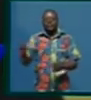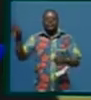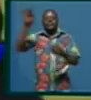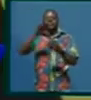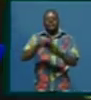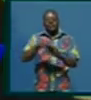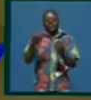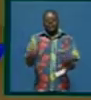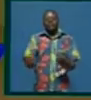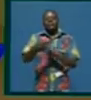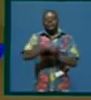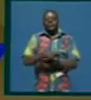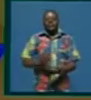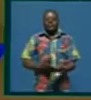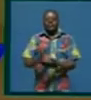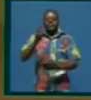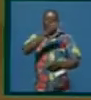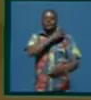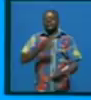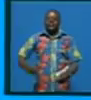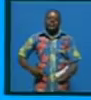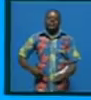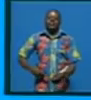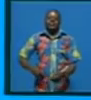aujourd'hui par le Parlement sud-africain.